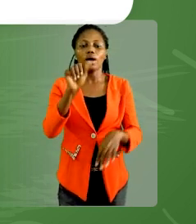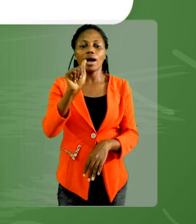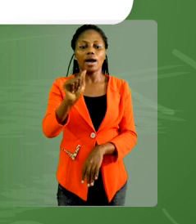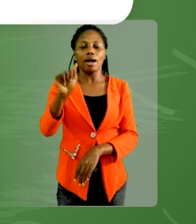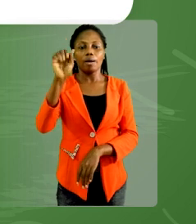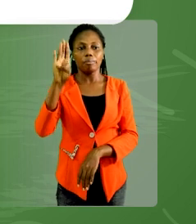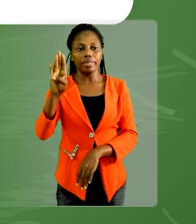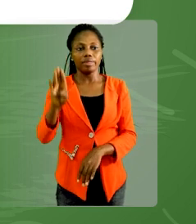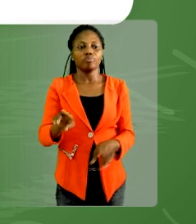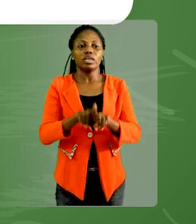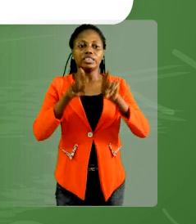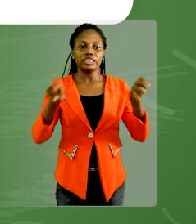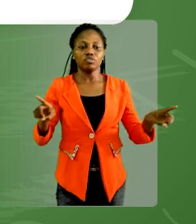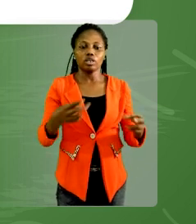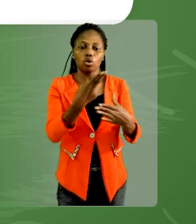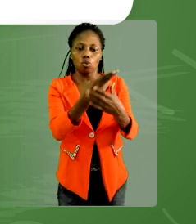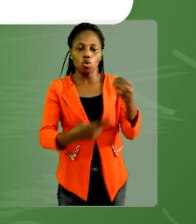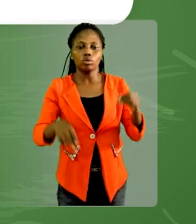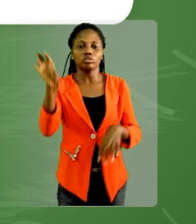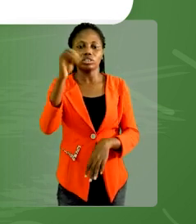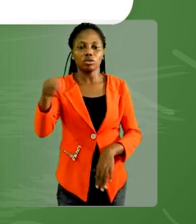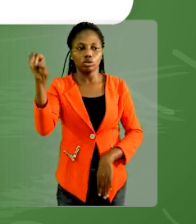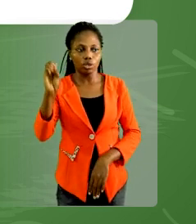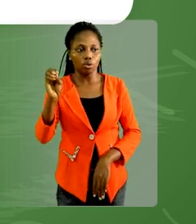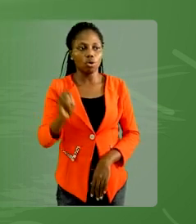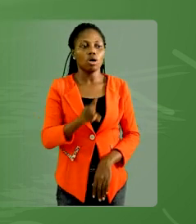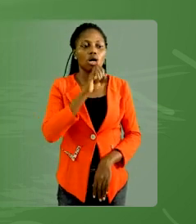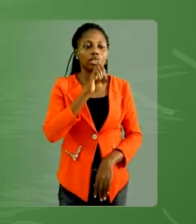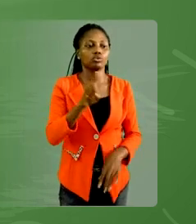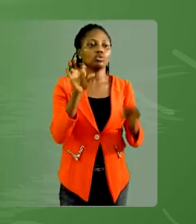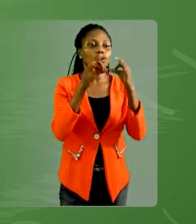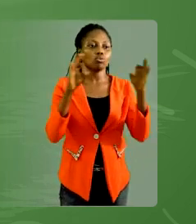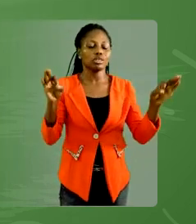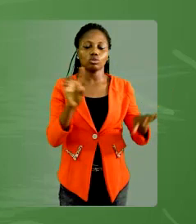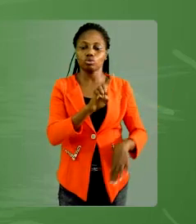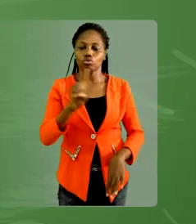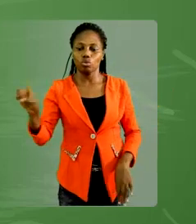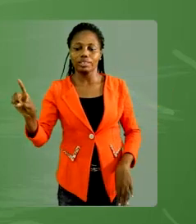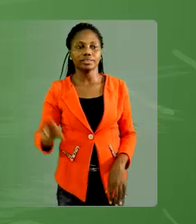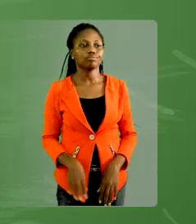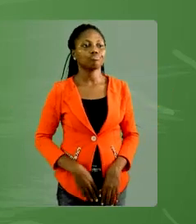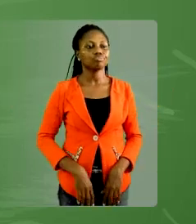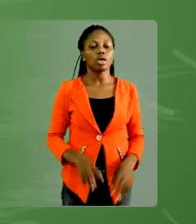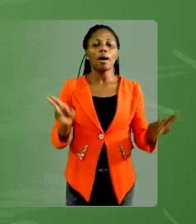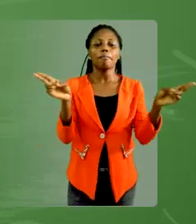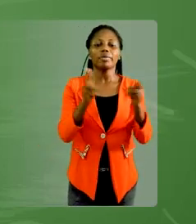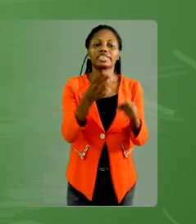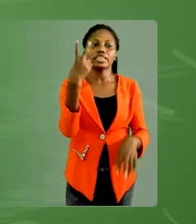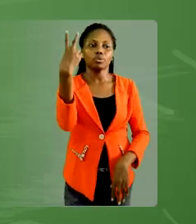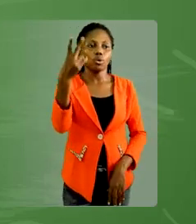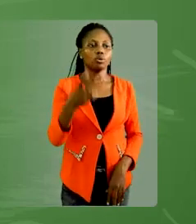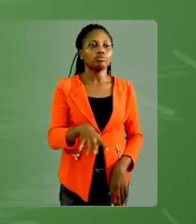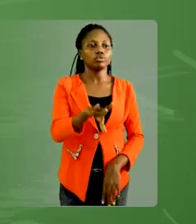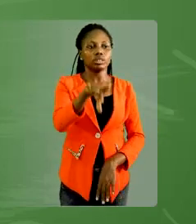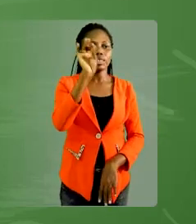droite. Donc, nous allons à présent passer à la détermination d'une équation d'une droite. Donc,